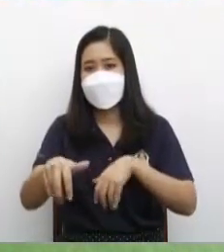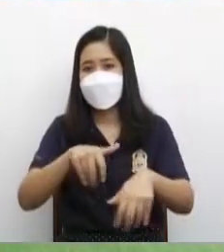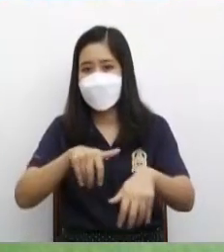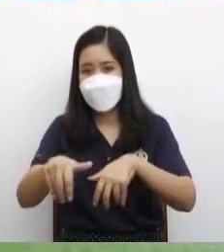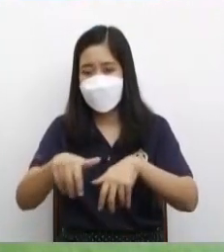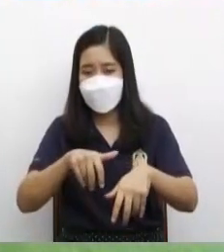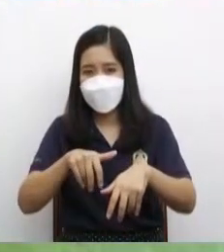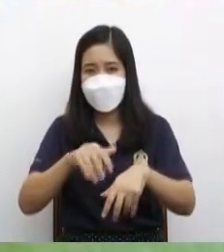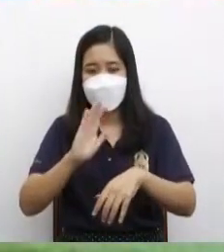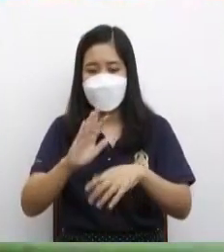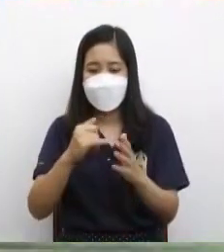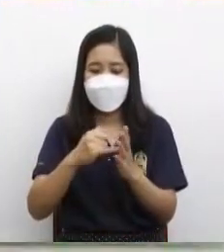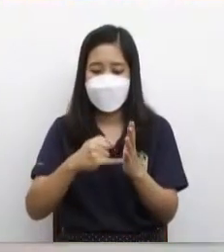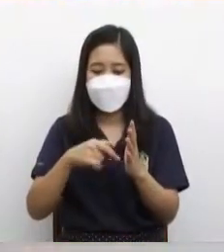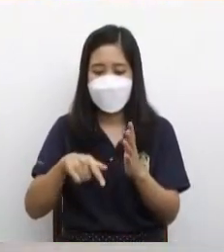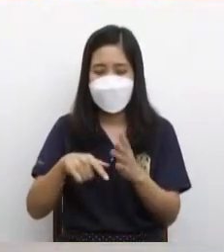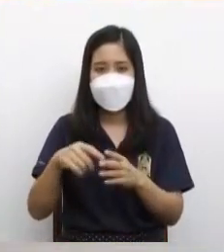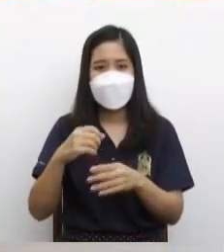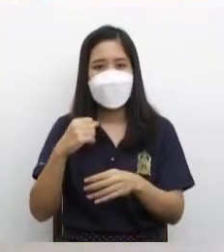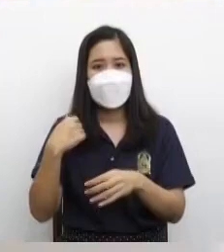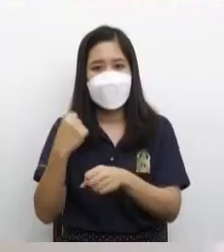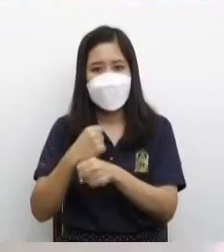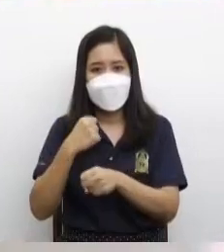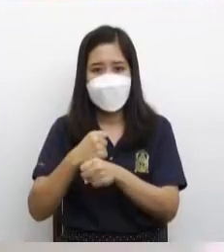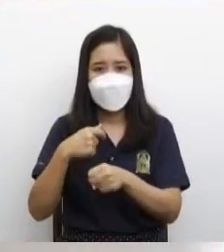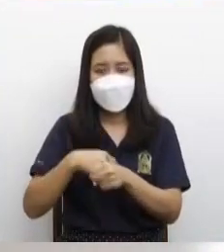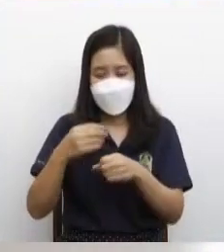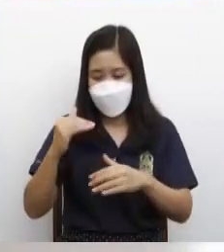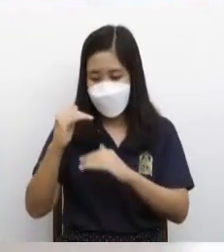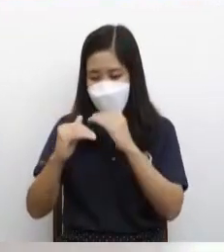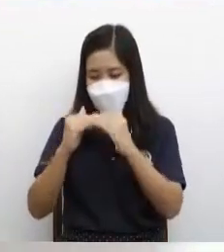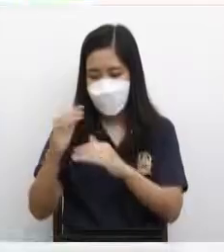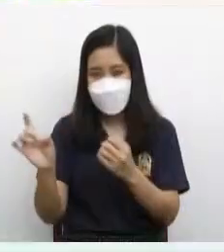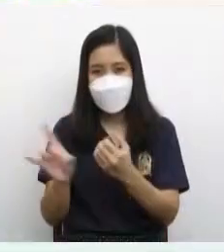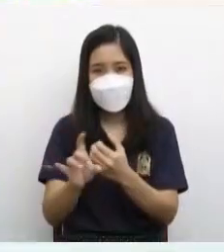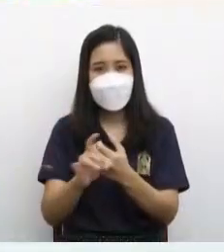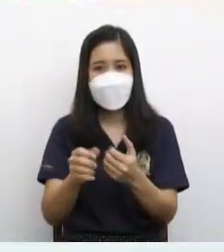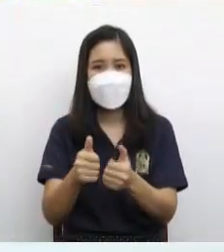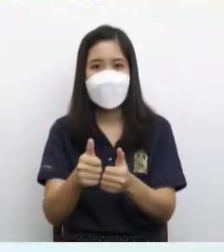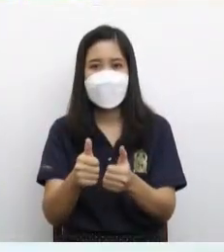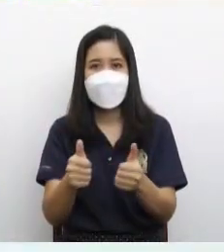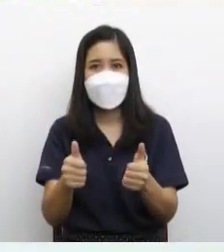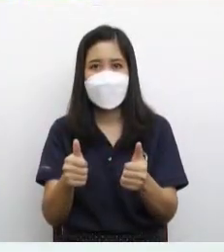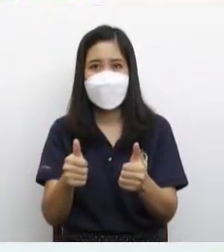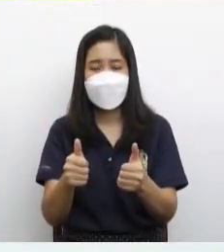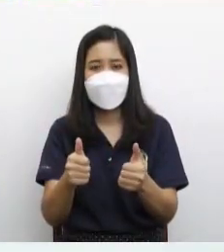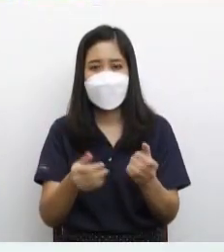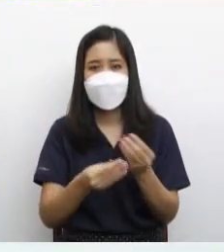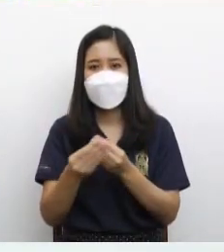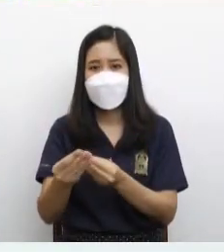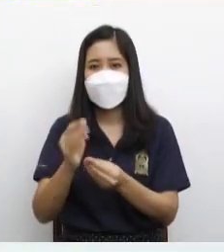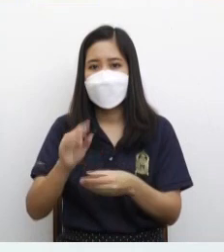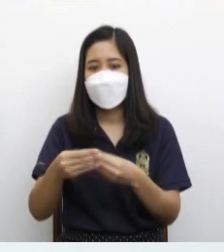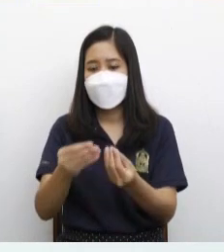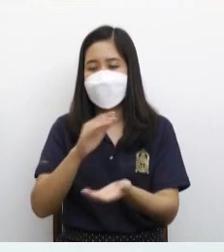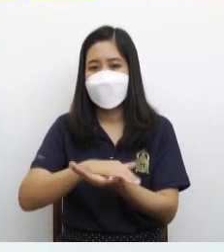ได้การยอมรับจากนักเรียนในการที่จะส่งเสริมต่อยอดให้เขามีคุณภาพก็อยากจะให้ท่านทั้งหลายเนี่ยได้เอาโรงเรียนนี้